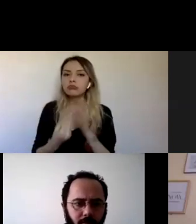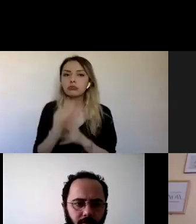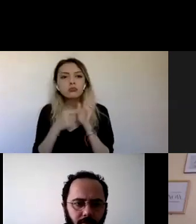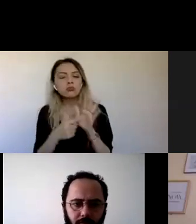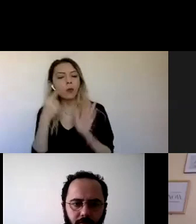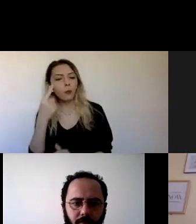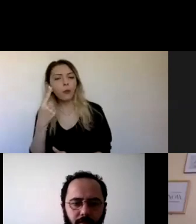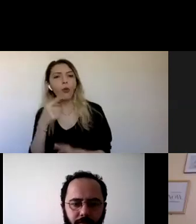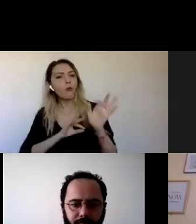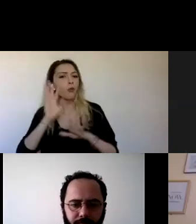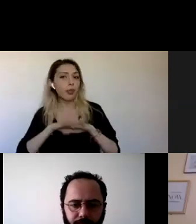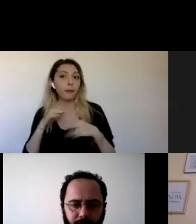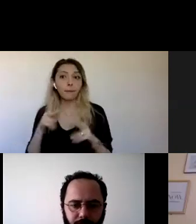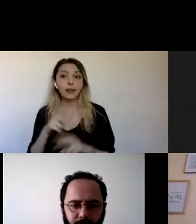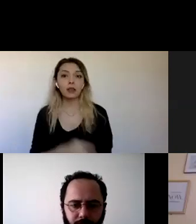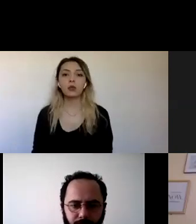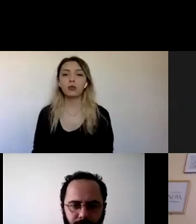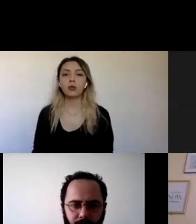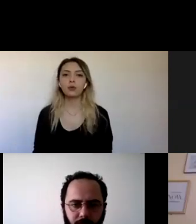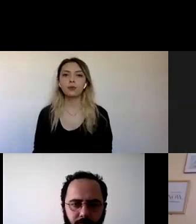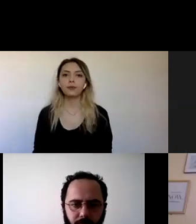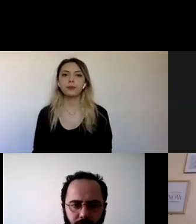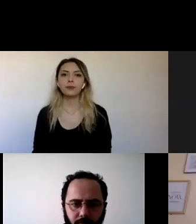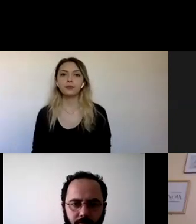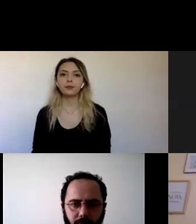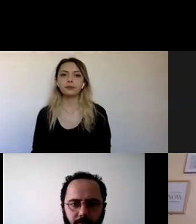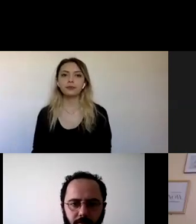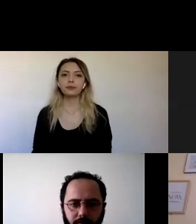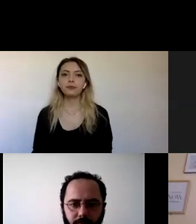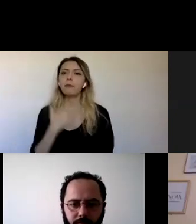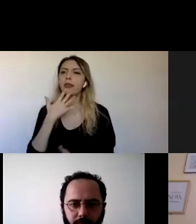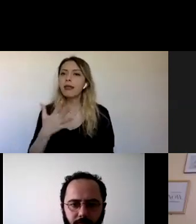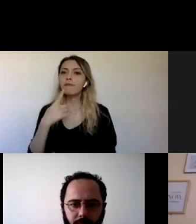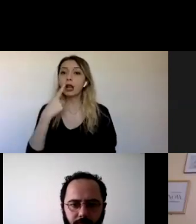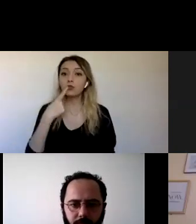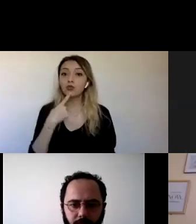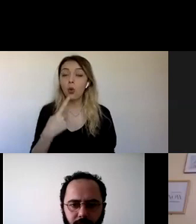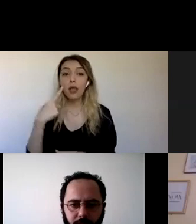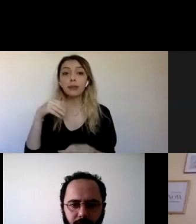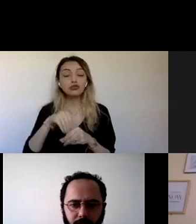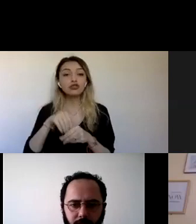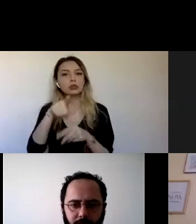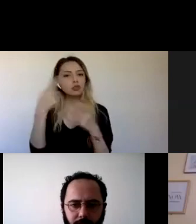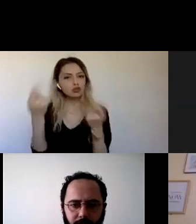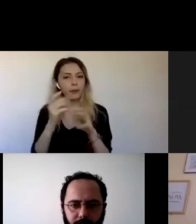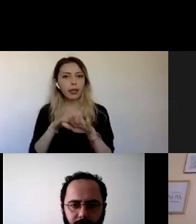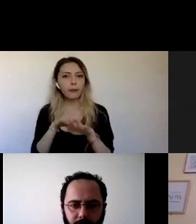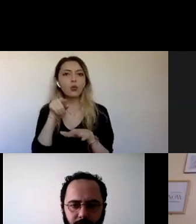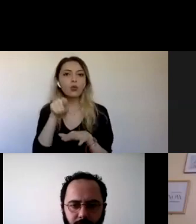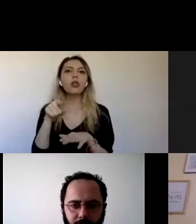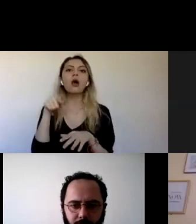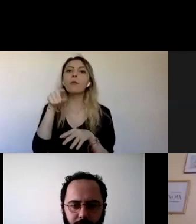ekleyebilirsiniz. Medyada mesela nefret söylemi üzerine çalışma yapıyorsanız ya da çalıştığınız alandaki bir